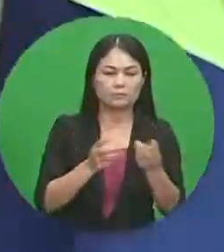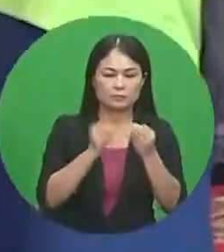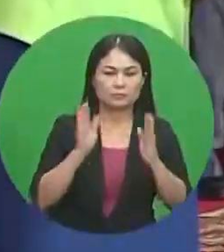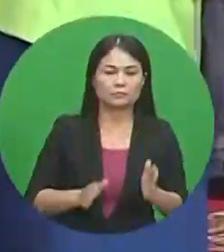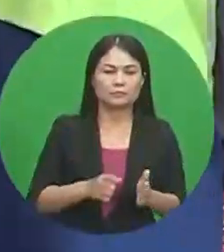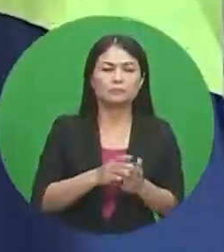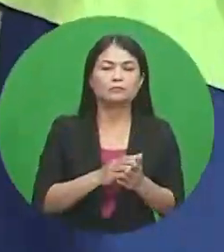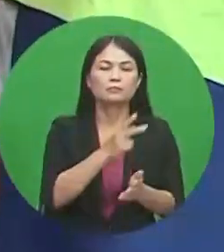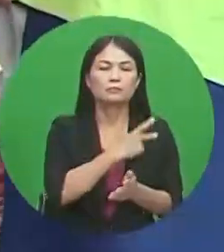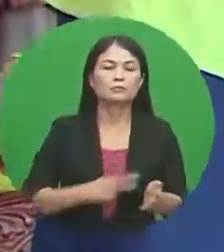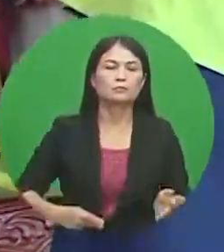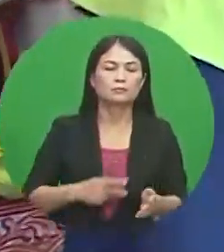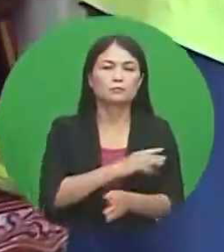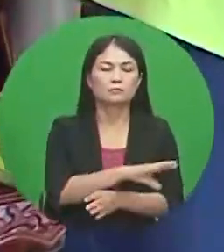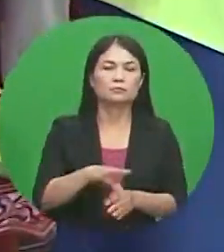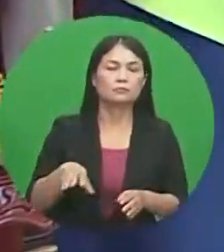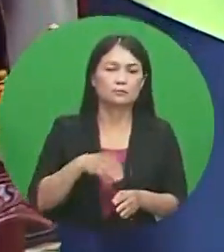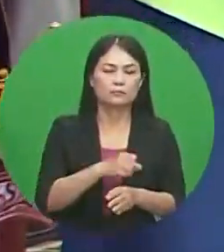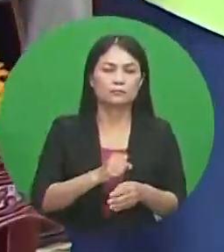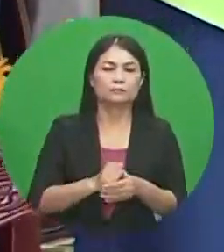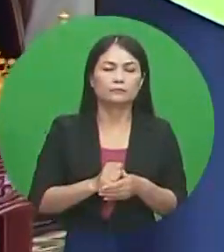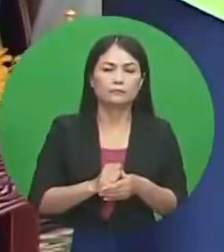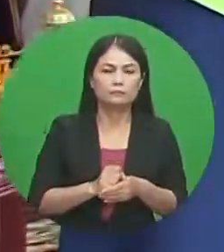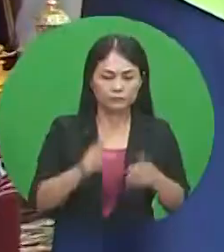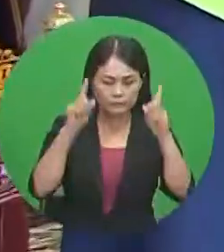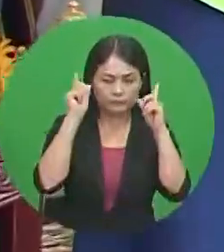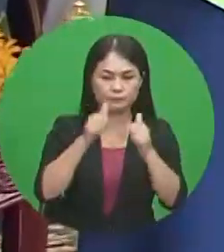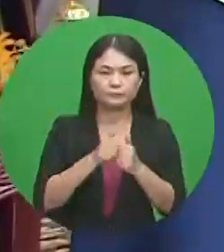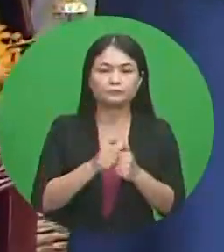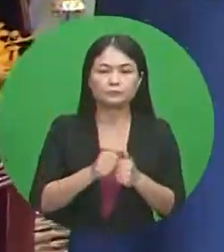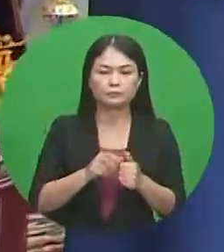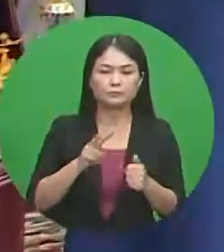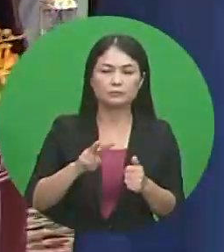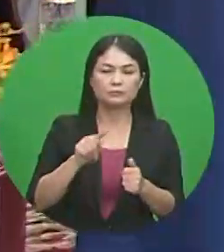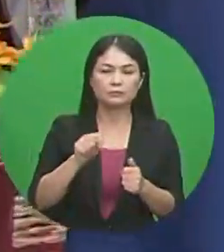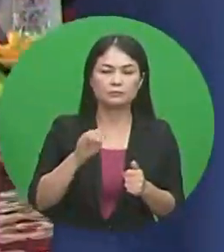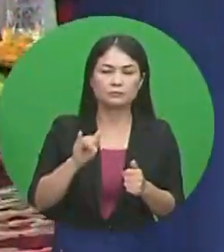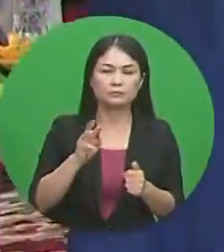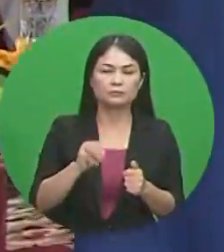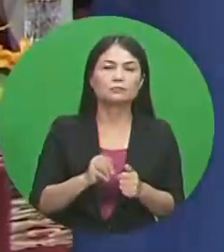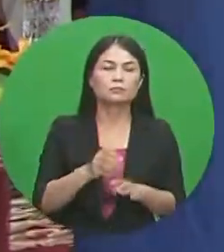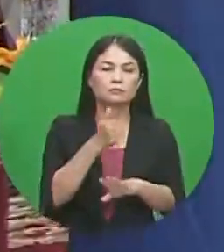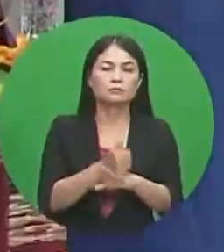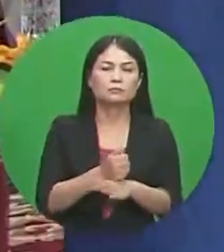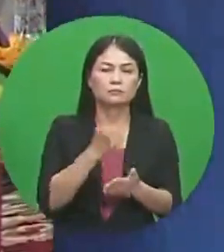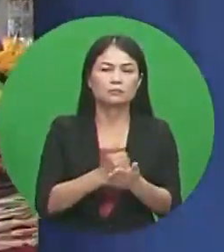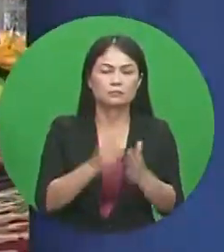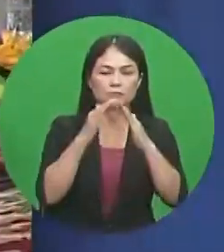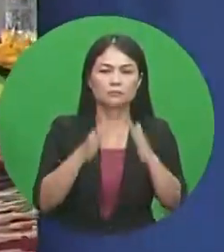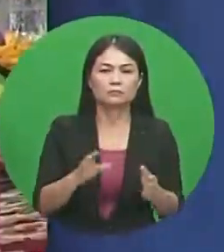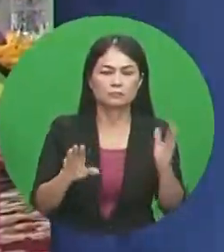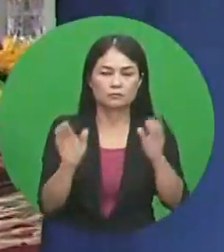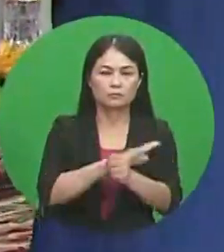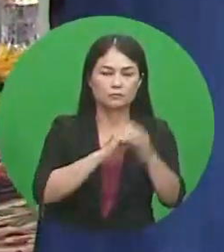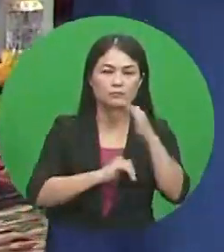ករដ្ឋមន្ត្រីនៃព្រះរាជាណាចក្រកម្ពុជាអាដាមវ៉ាងវិនធានឯកអគ្គរដ្ឋទូតវិសាមញ្ញនិងពេញសមត្ថ